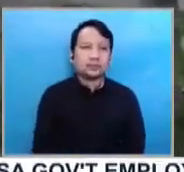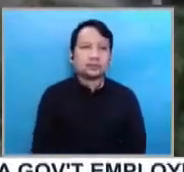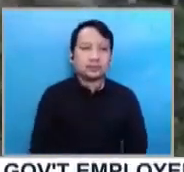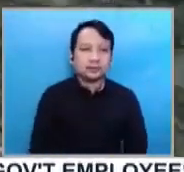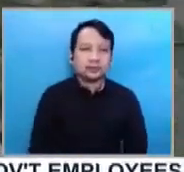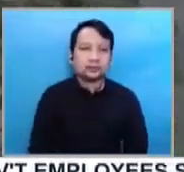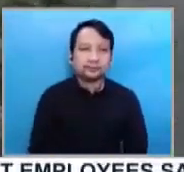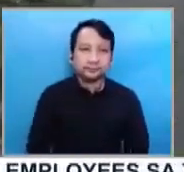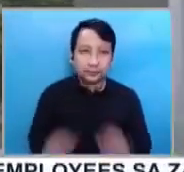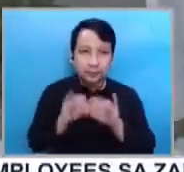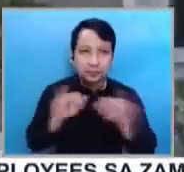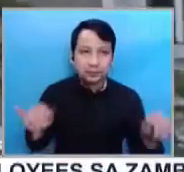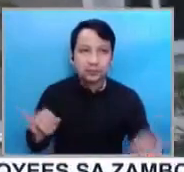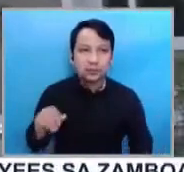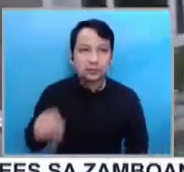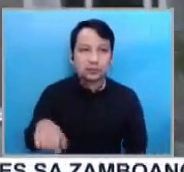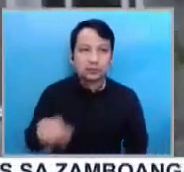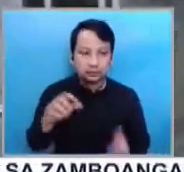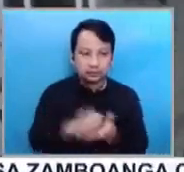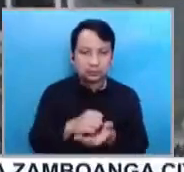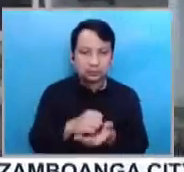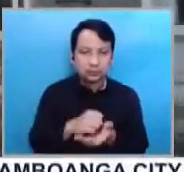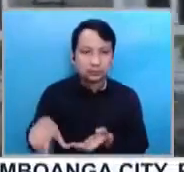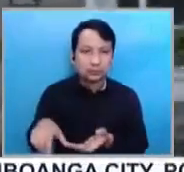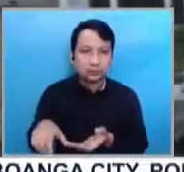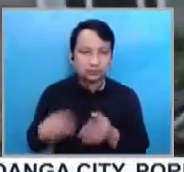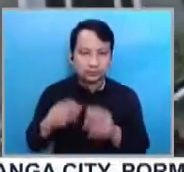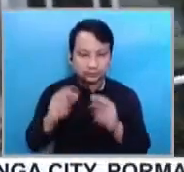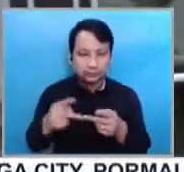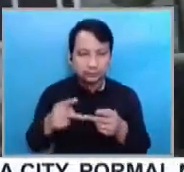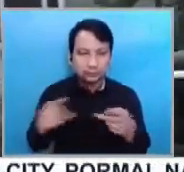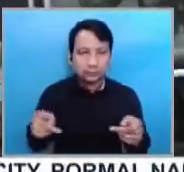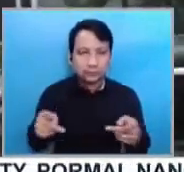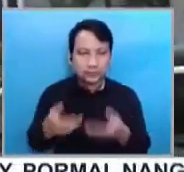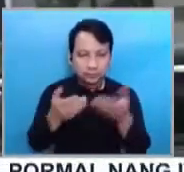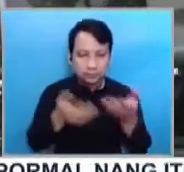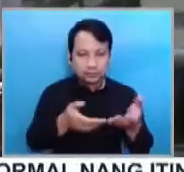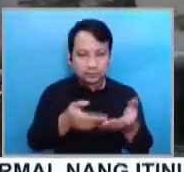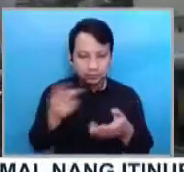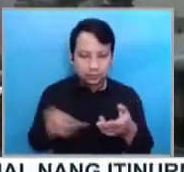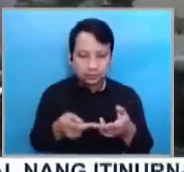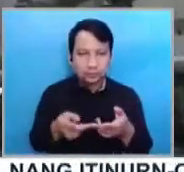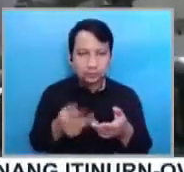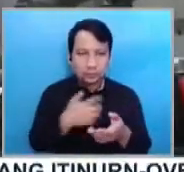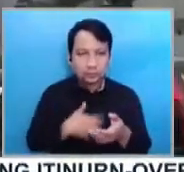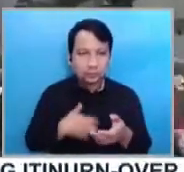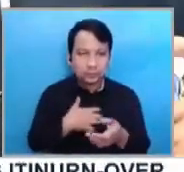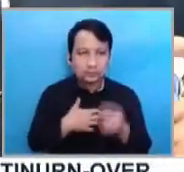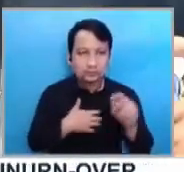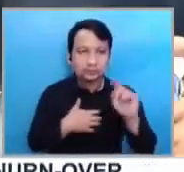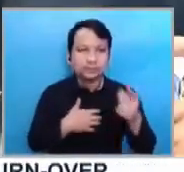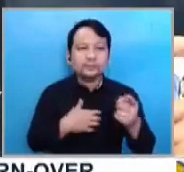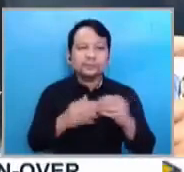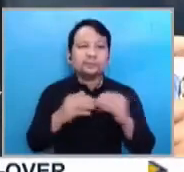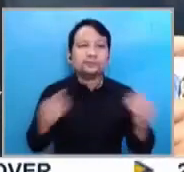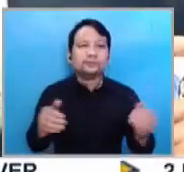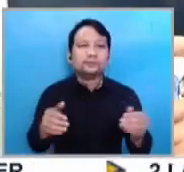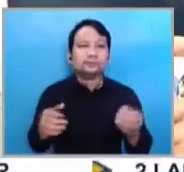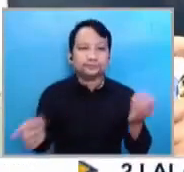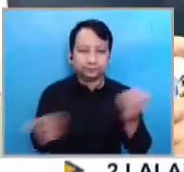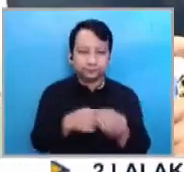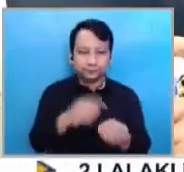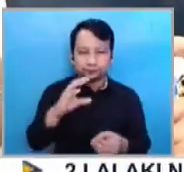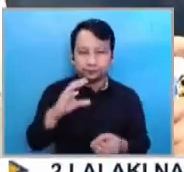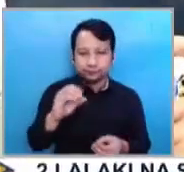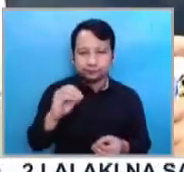Parehong ibinasura ng Commission on Elections, Second Division, ang hiling ng petitioner at respondent sa unang petisyon para sa kanselasyon ng